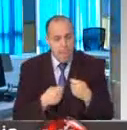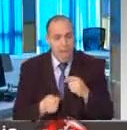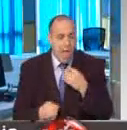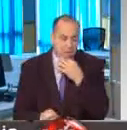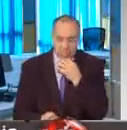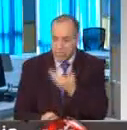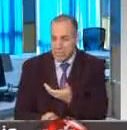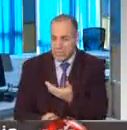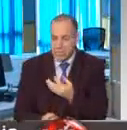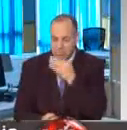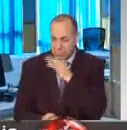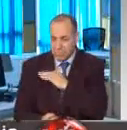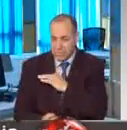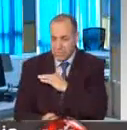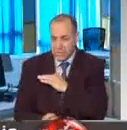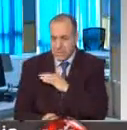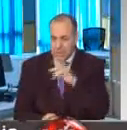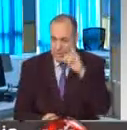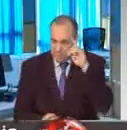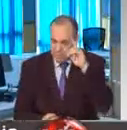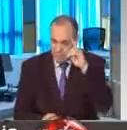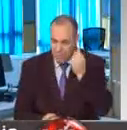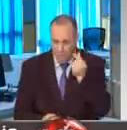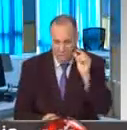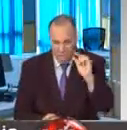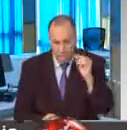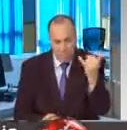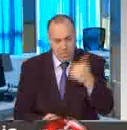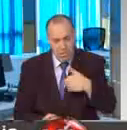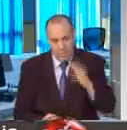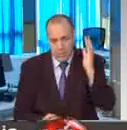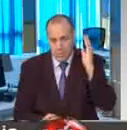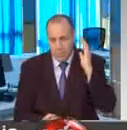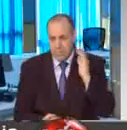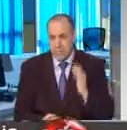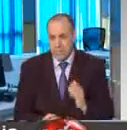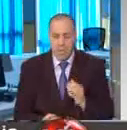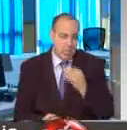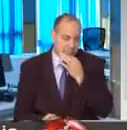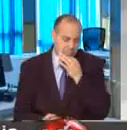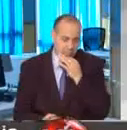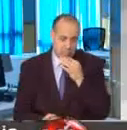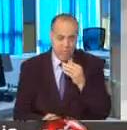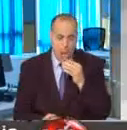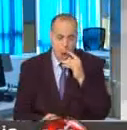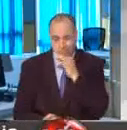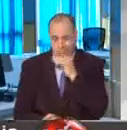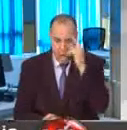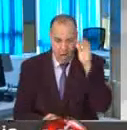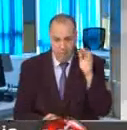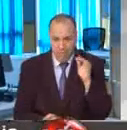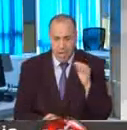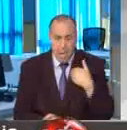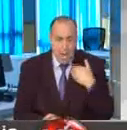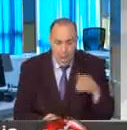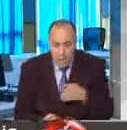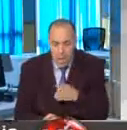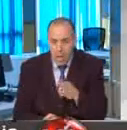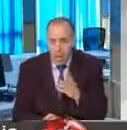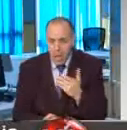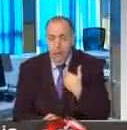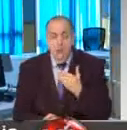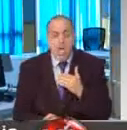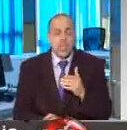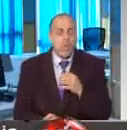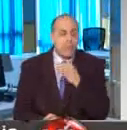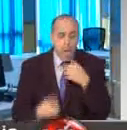يستغلك. يا تبيع لي معناها بسعر معناها زهيد والا لا يستغل الموقف تاع هي يستغل الموقف خاطر ما عنديش طريق. يقول لك نوح يا اخويا